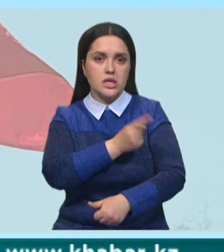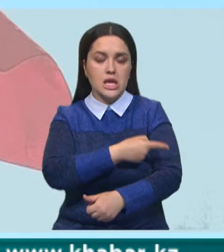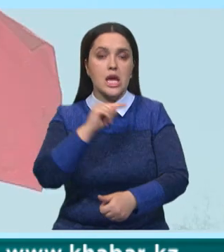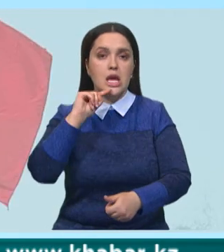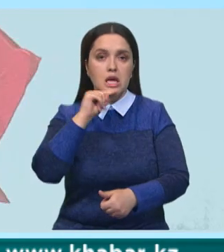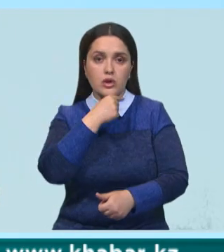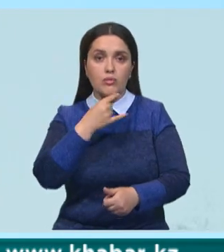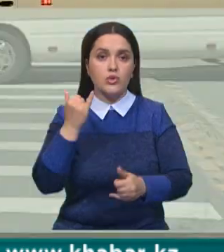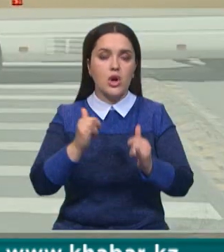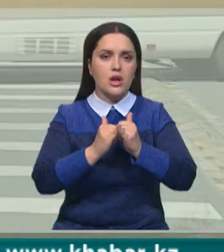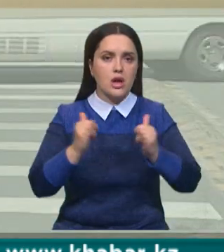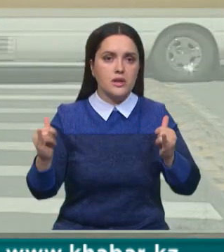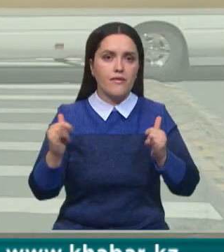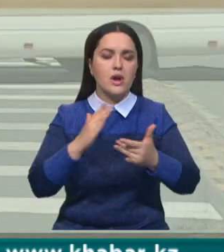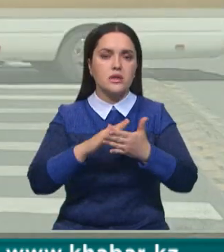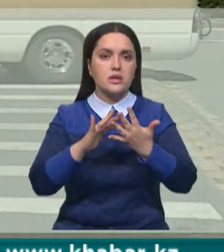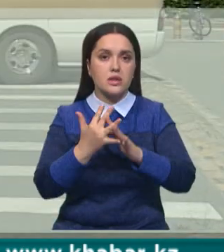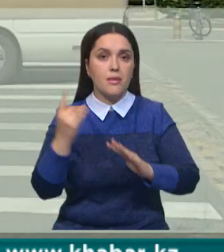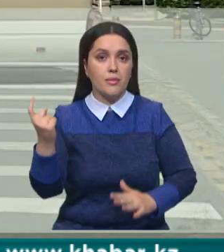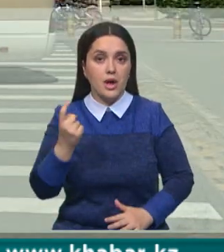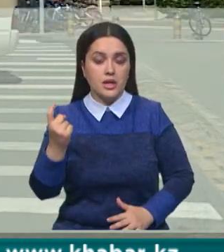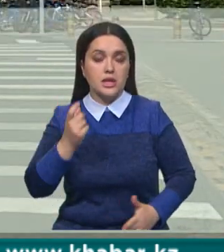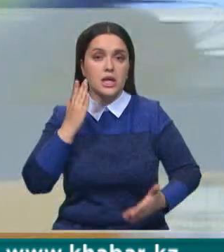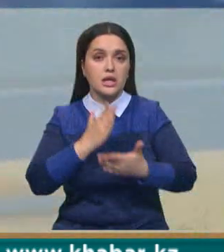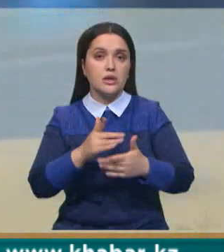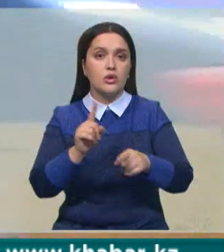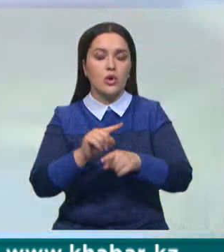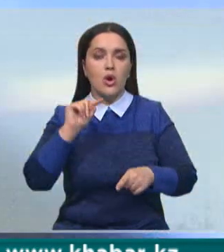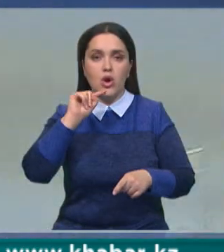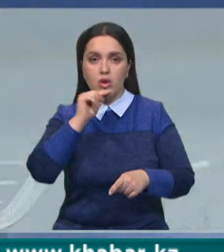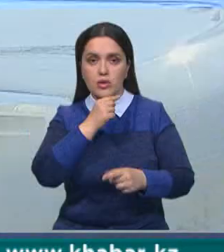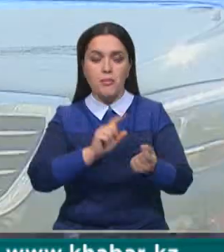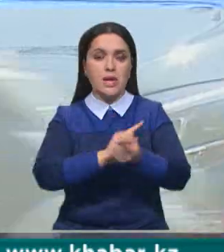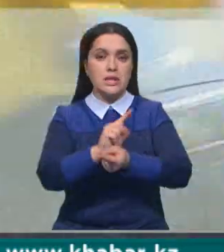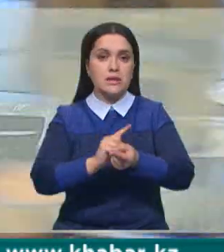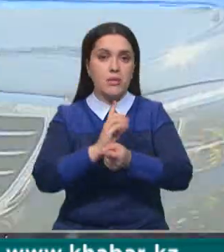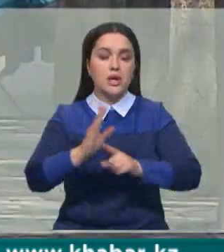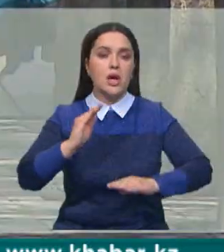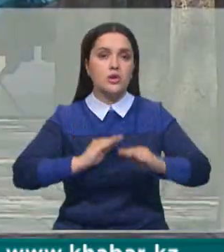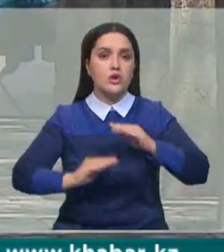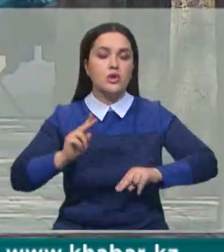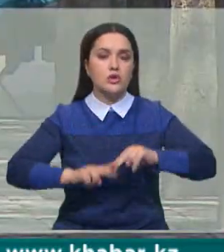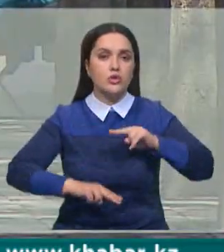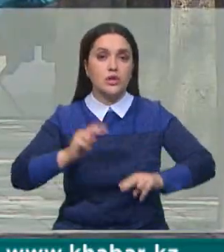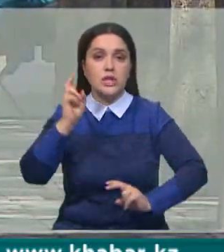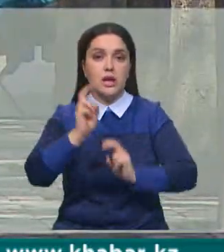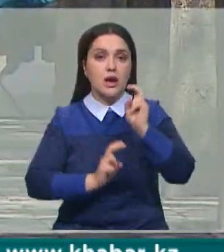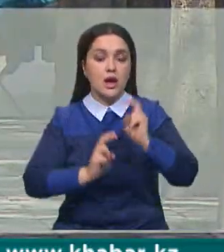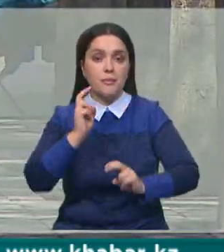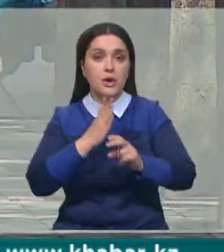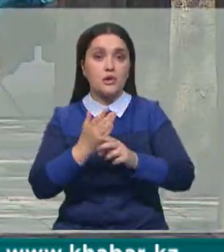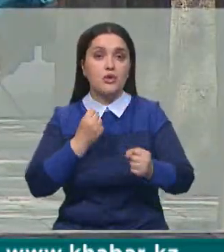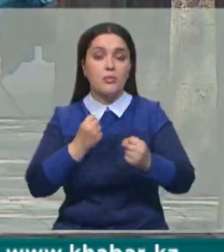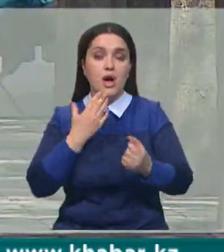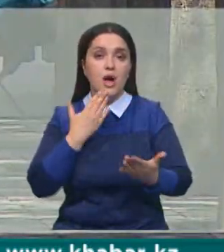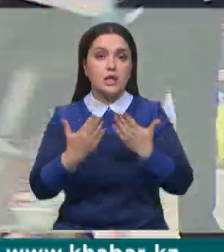мощь, развивающая периферию, усиленно диверсифицирующая экономику, строящая современные производства, укрепляет